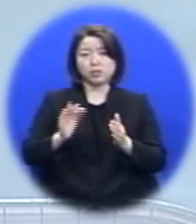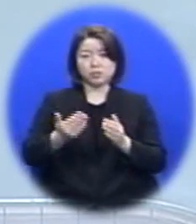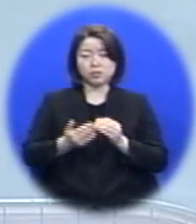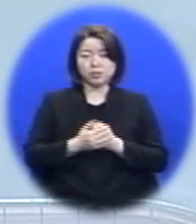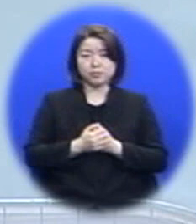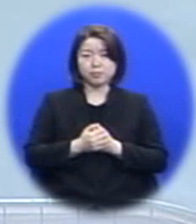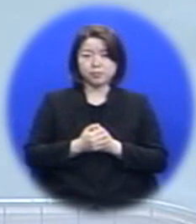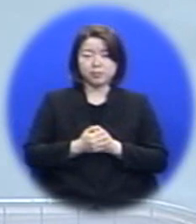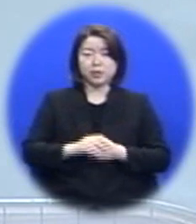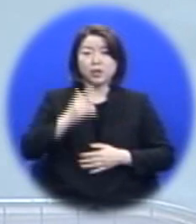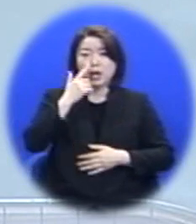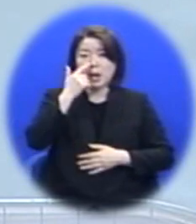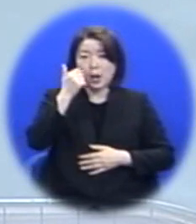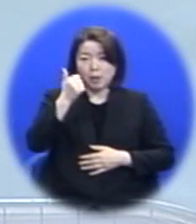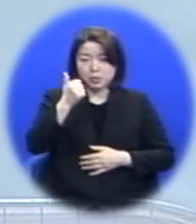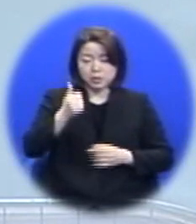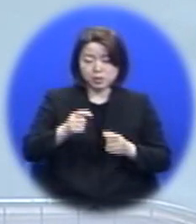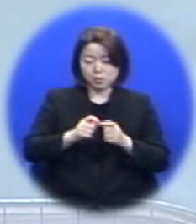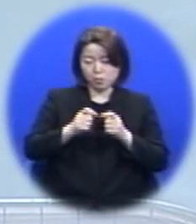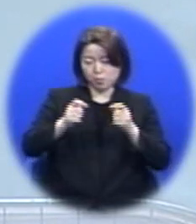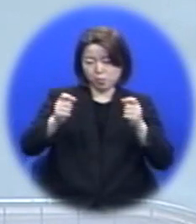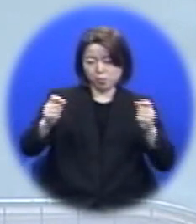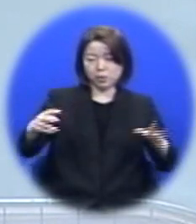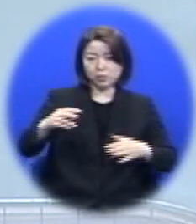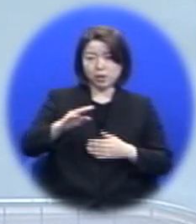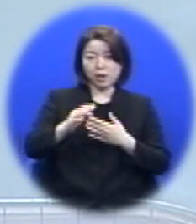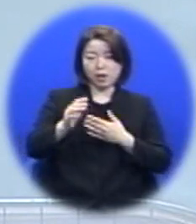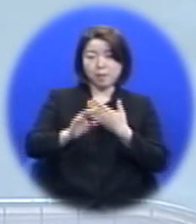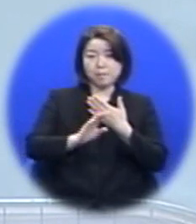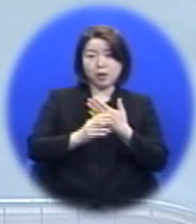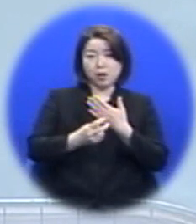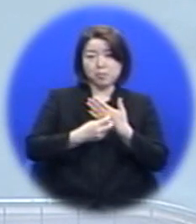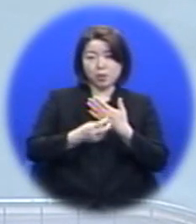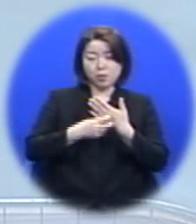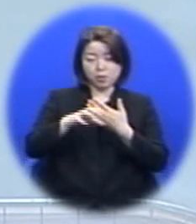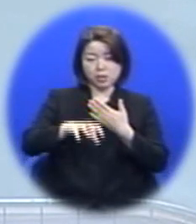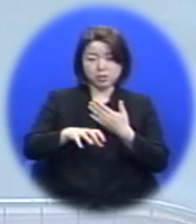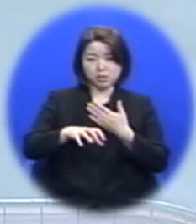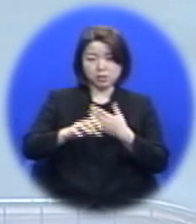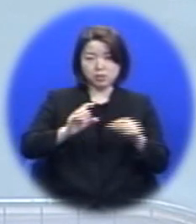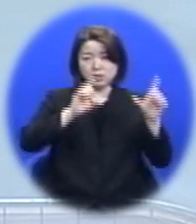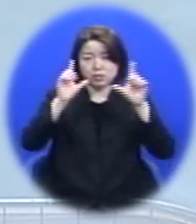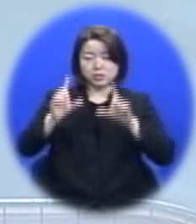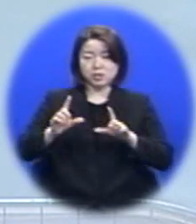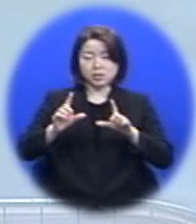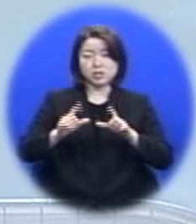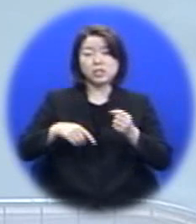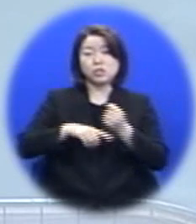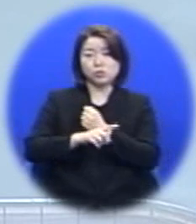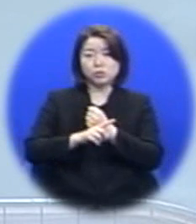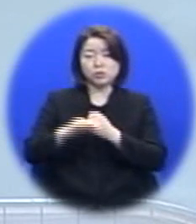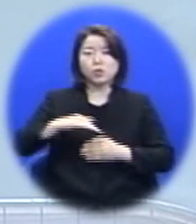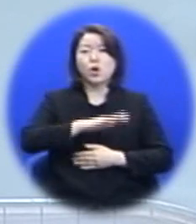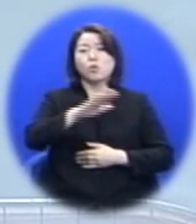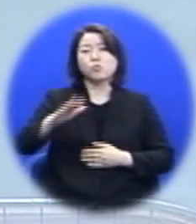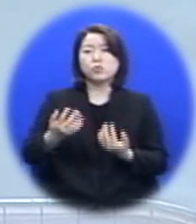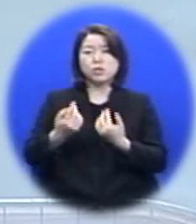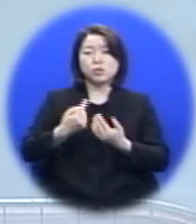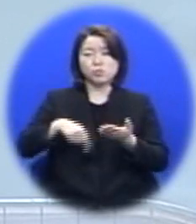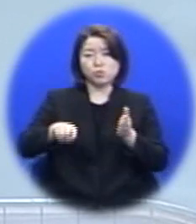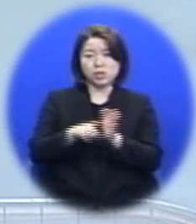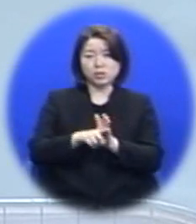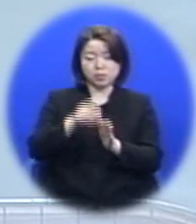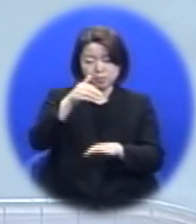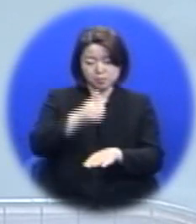아버님께서 오랫동안 그렇게 투병하신 것은 마지막으로 저희들을 위해 마치 십자가를 지신 것 같은